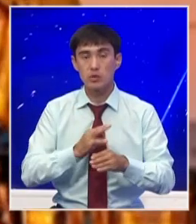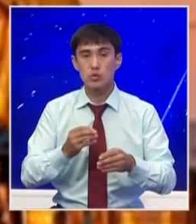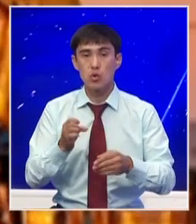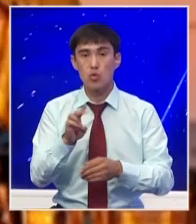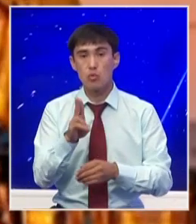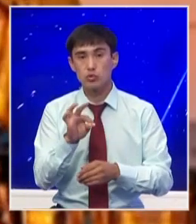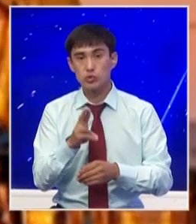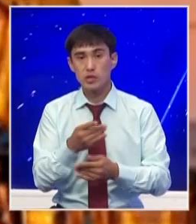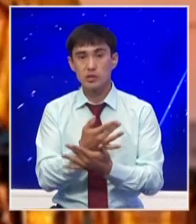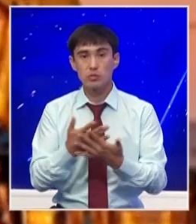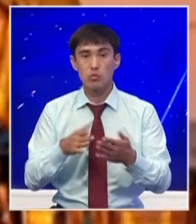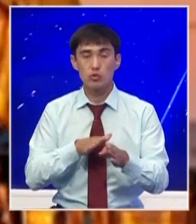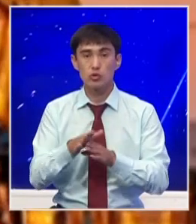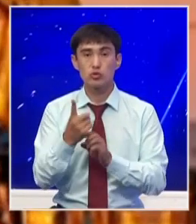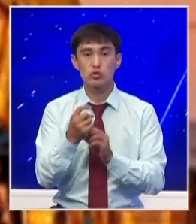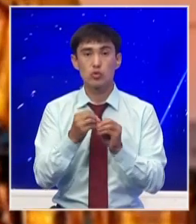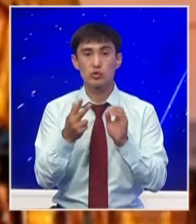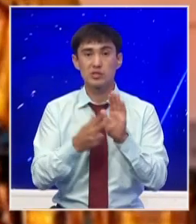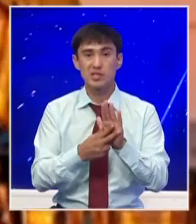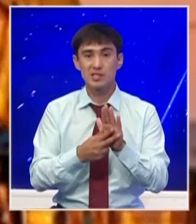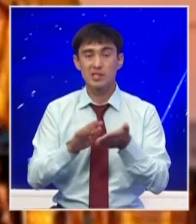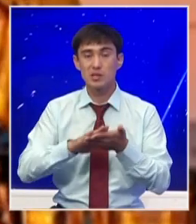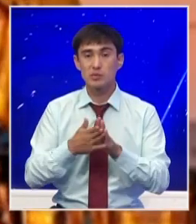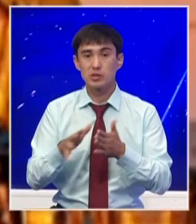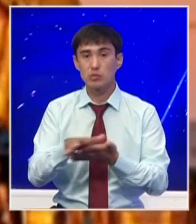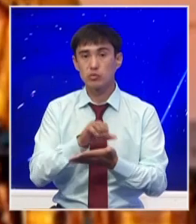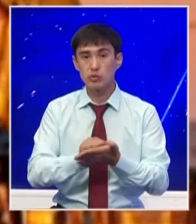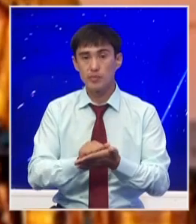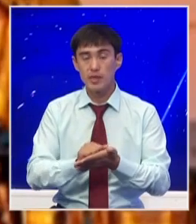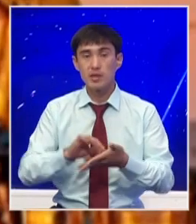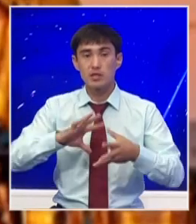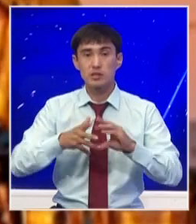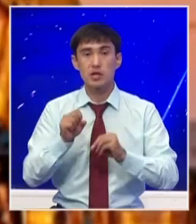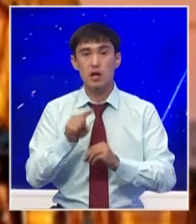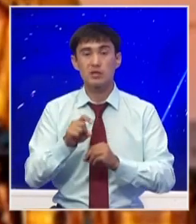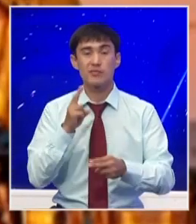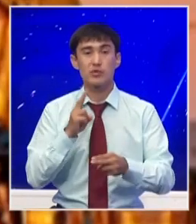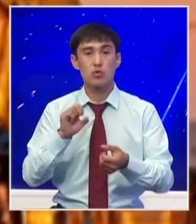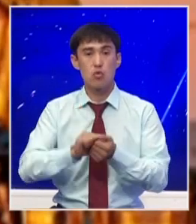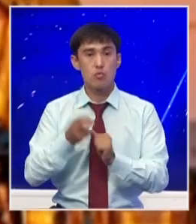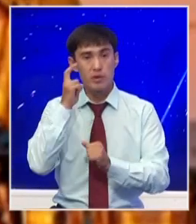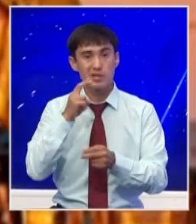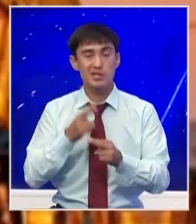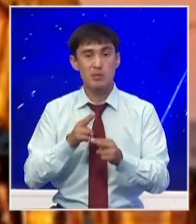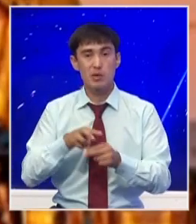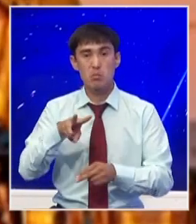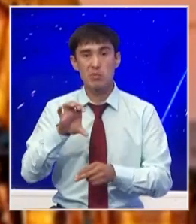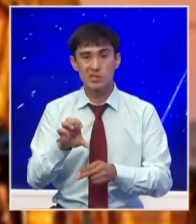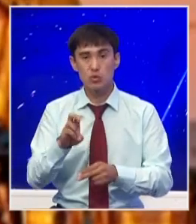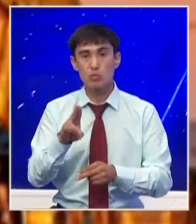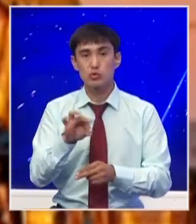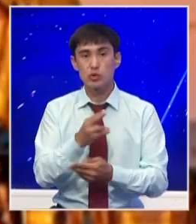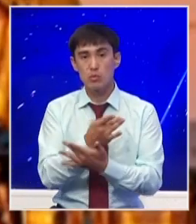көмірсутек шикізаты бойынша 118 келісім шартты бұзды. Нәтижесінде алтын, көмір, темір, мыс, көмірсутек,